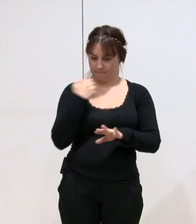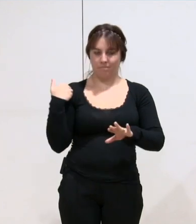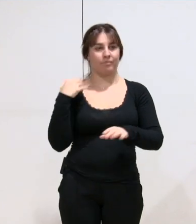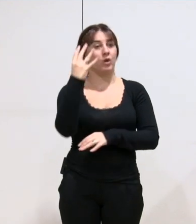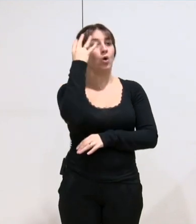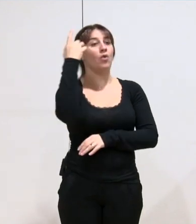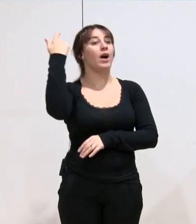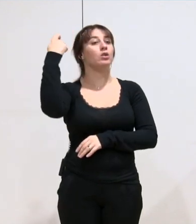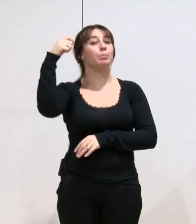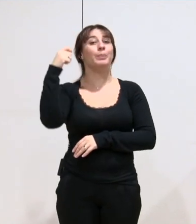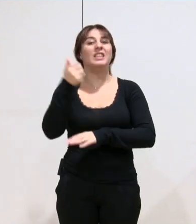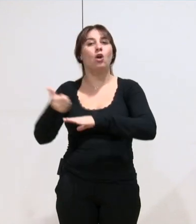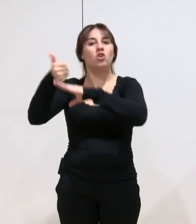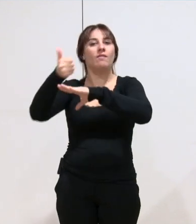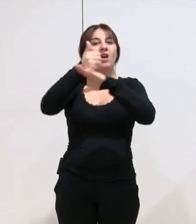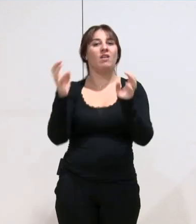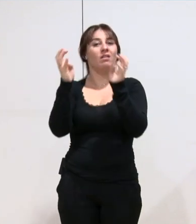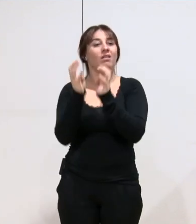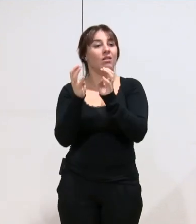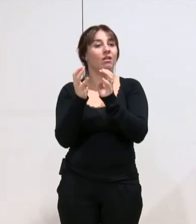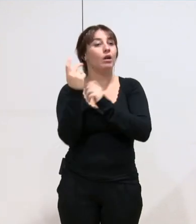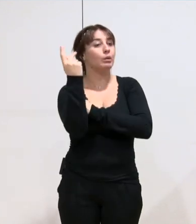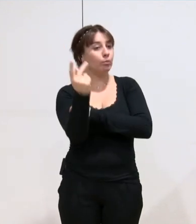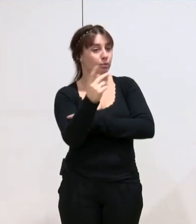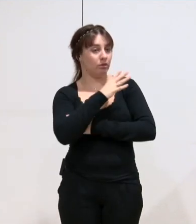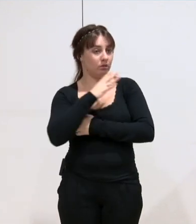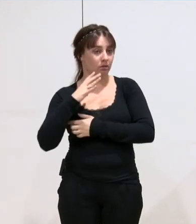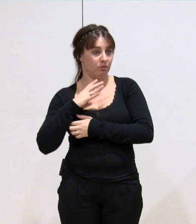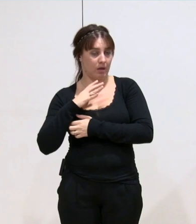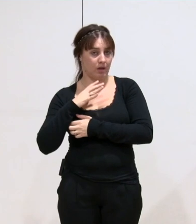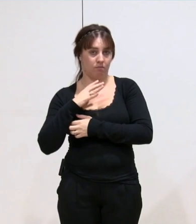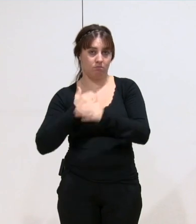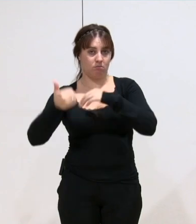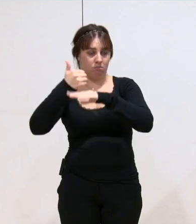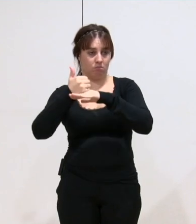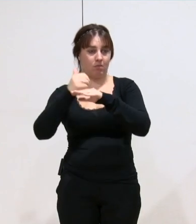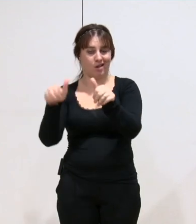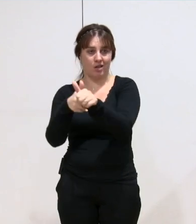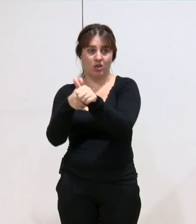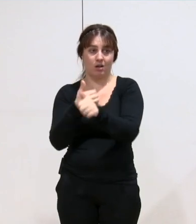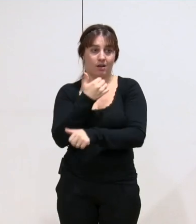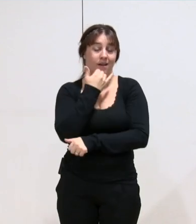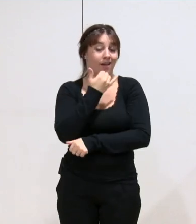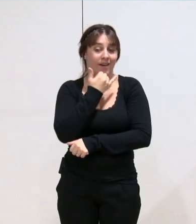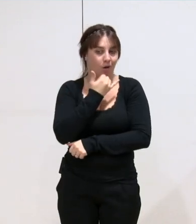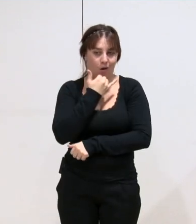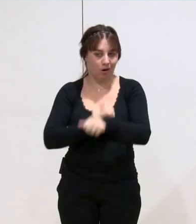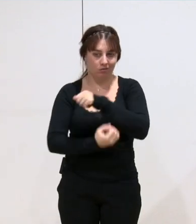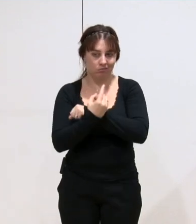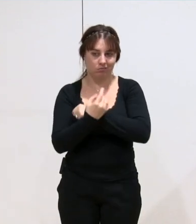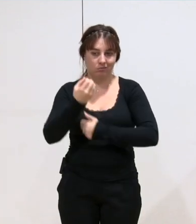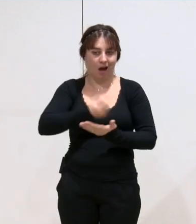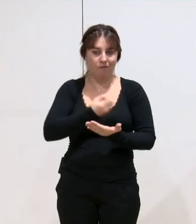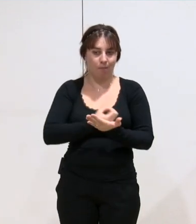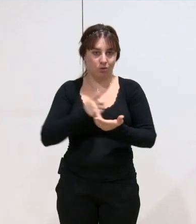conférence des présidents, à votre présidente de groupe et à votre attaché, il y a eu une erreur matérielle sur les informations qui a